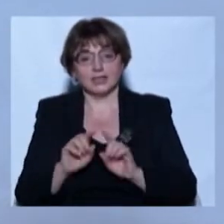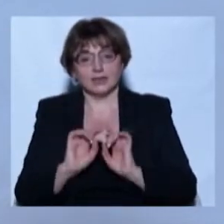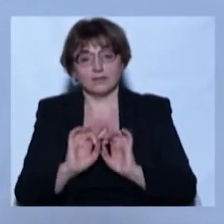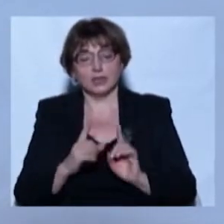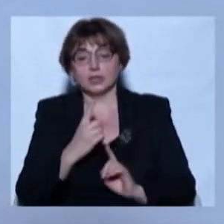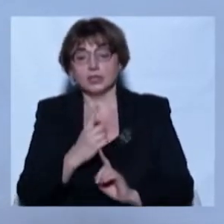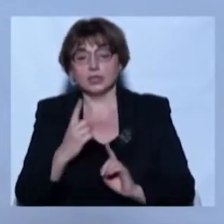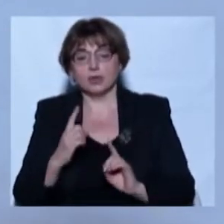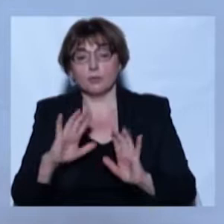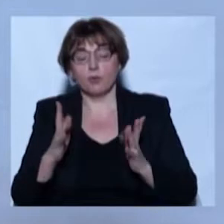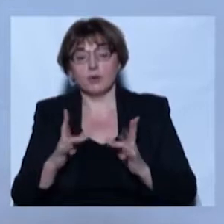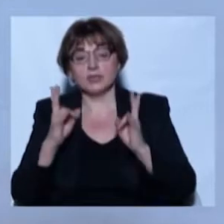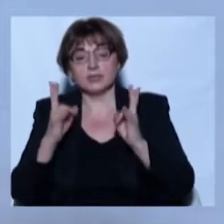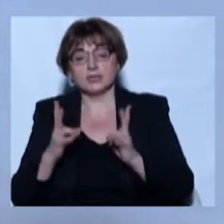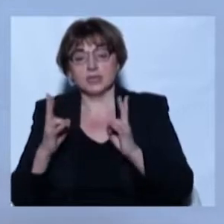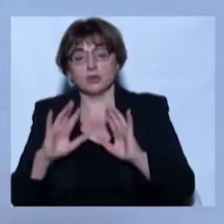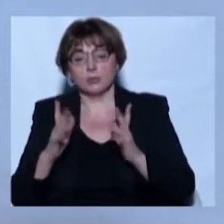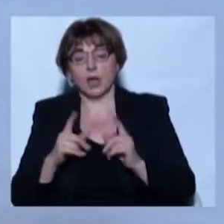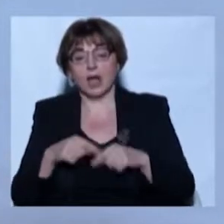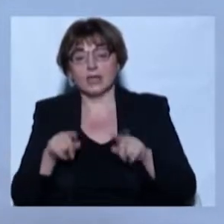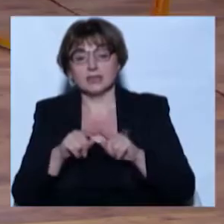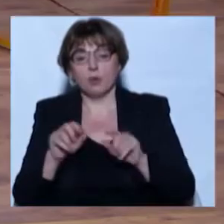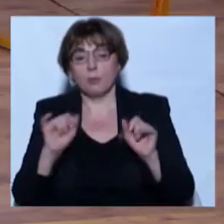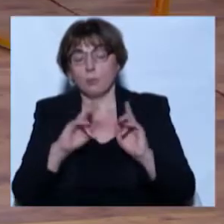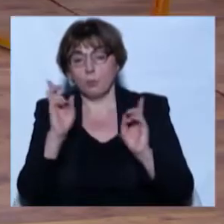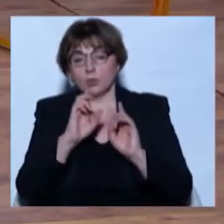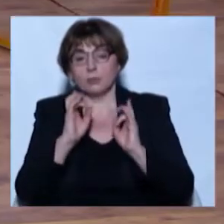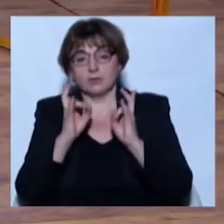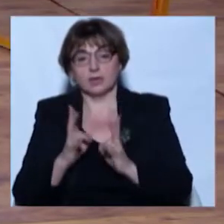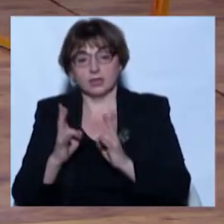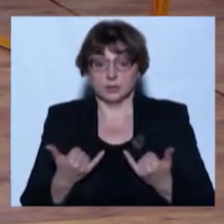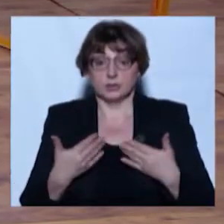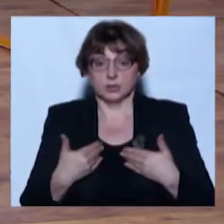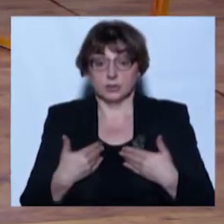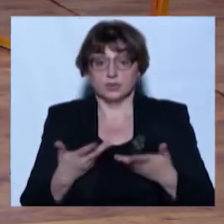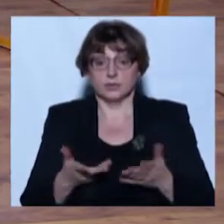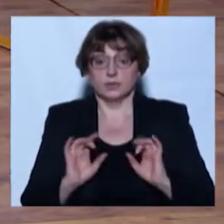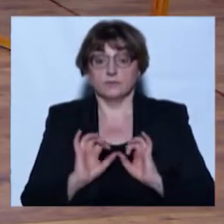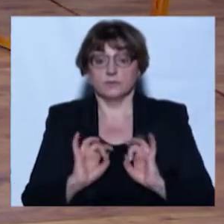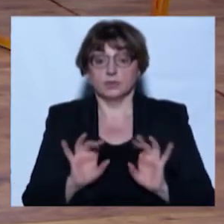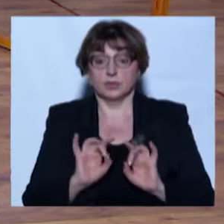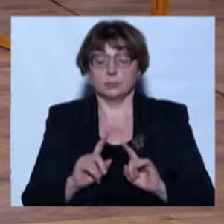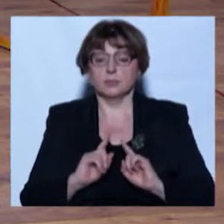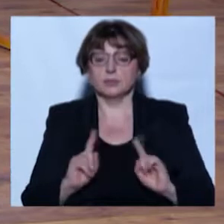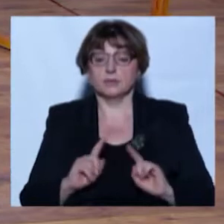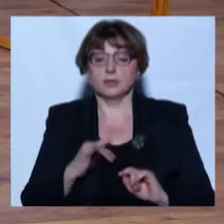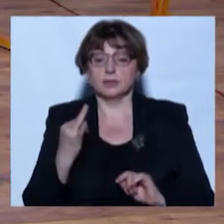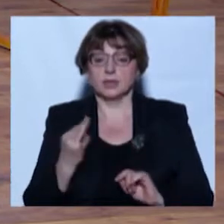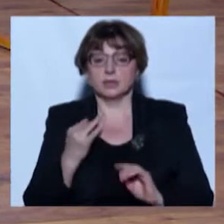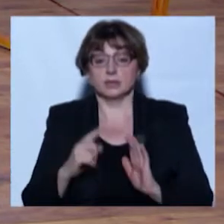სტიქიურ მოვლენებზეც, ანუ ბუნებრივ კატასტროფებზე. Დღეს კი ჩვენ ვისაუბრებთ სხვა საინტერესო